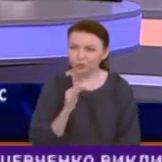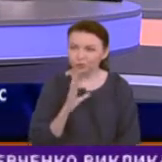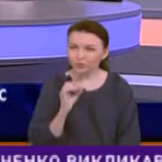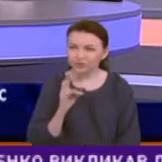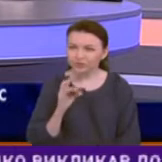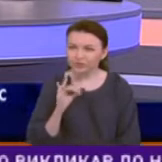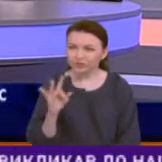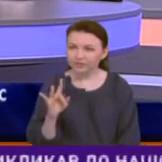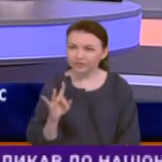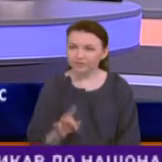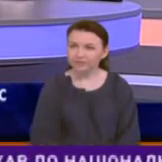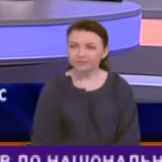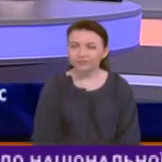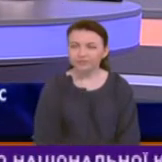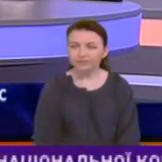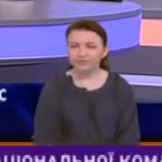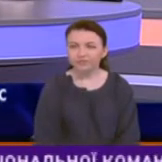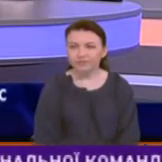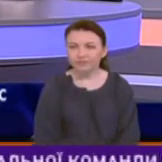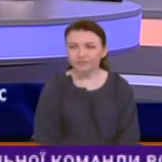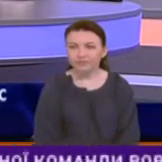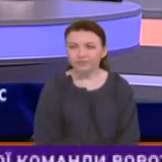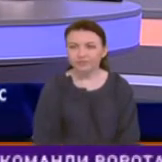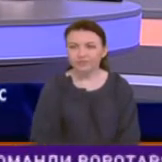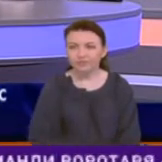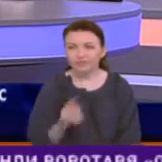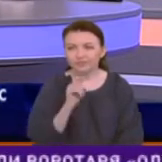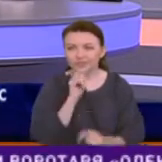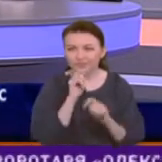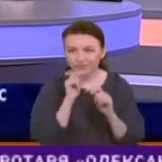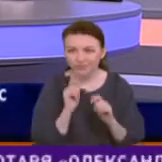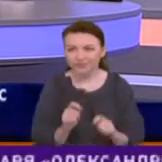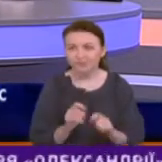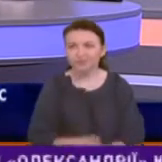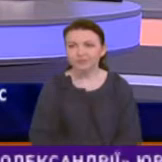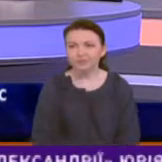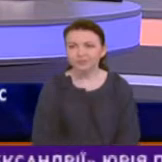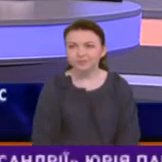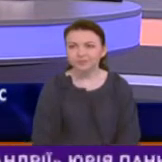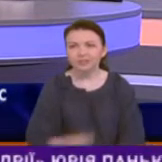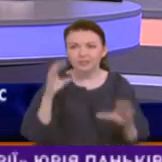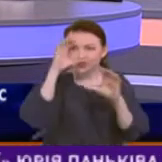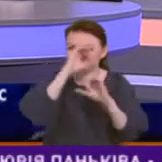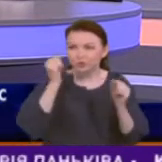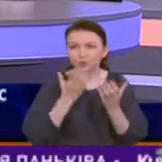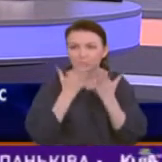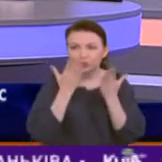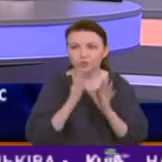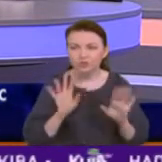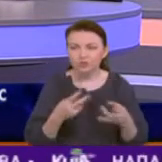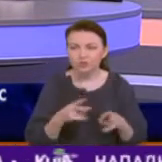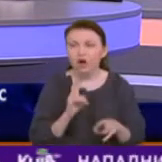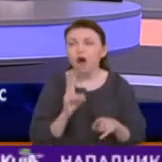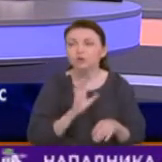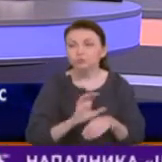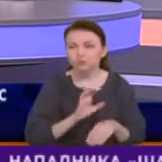урочисто передаю пані Василю за прекрасну порушну тему і Катерина Щоткіна, і Володика Митрополита. Тільки ночами не читайте, бо хто їх